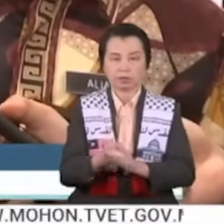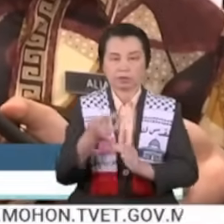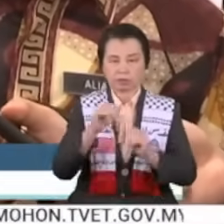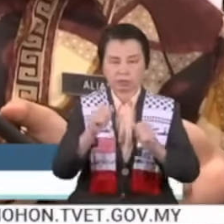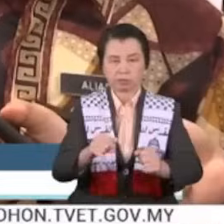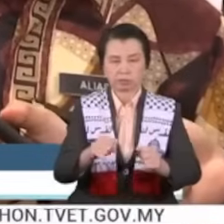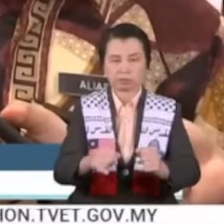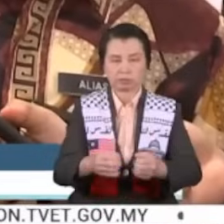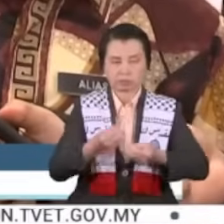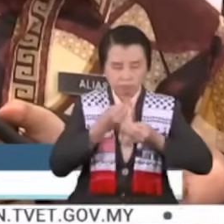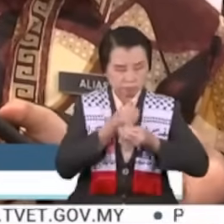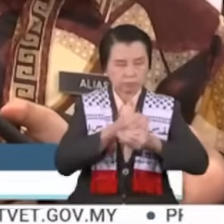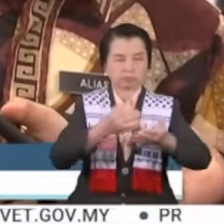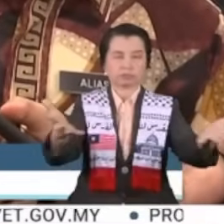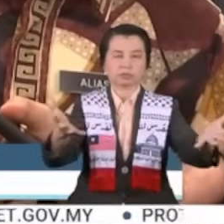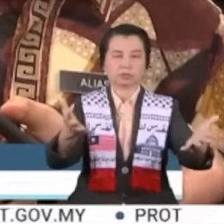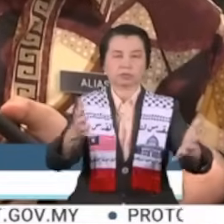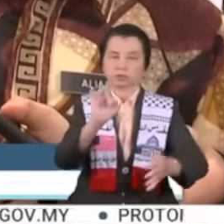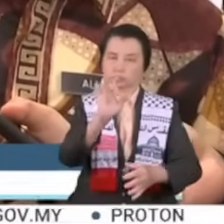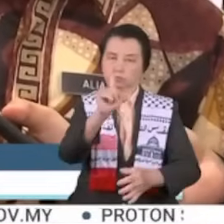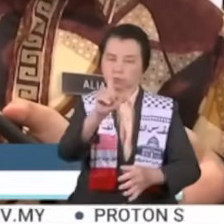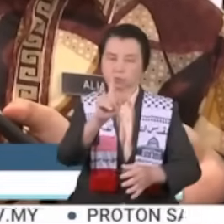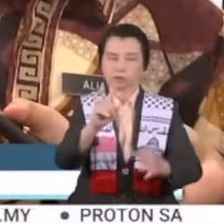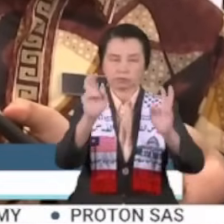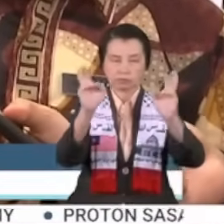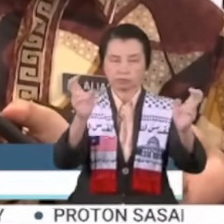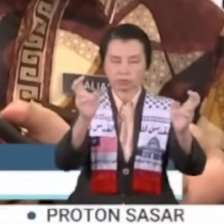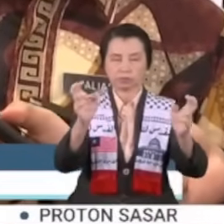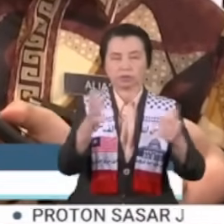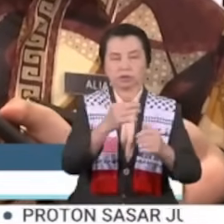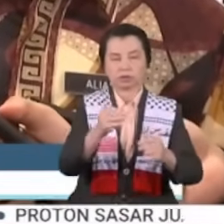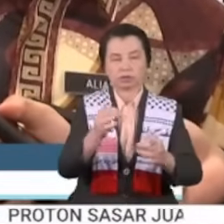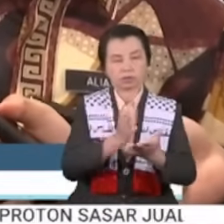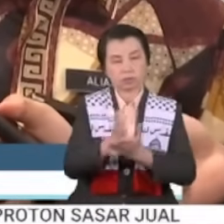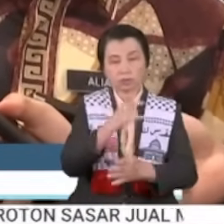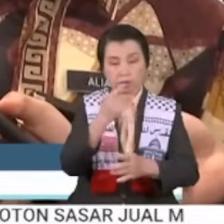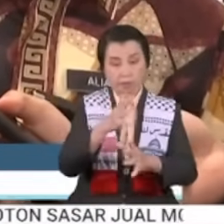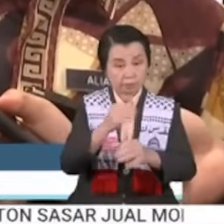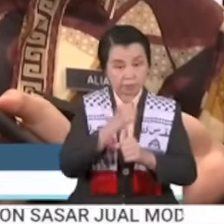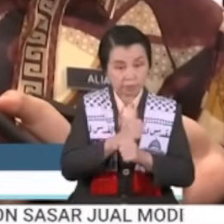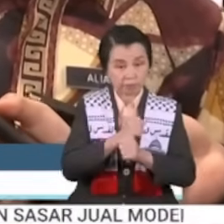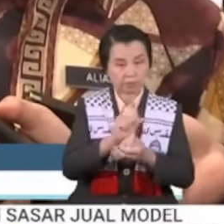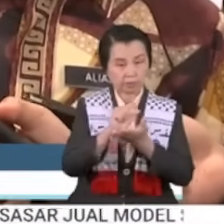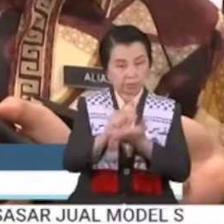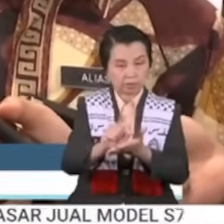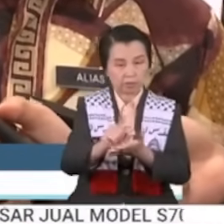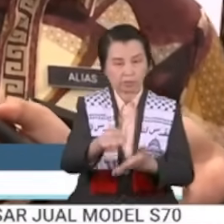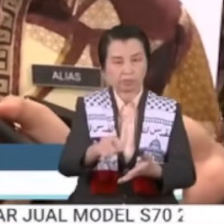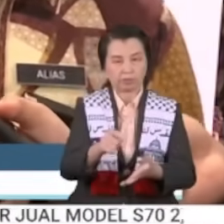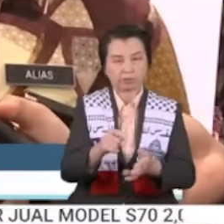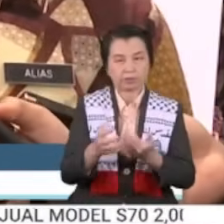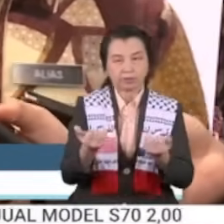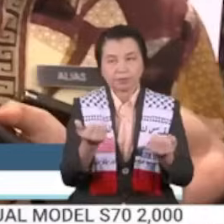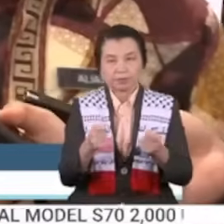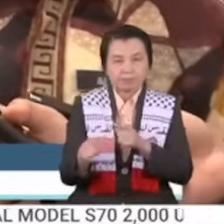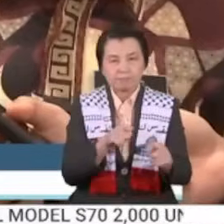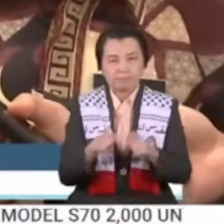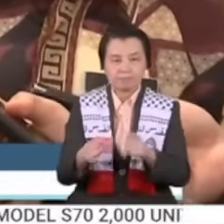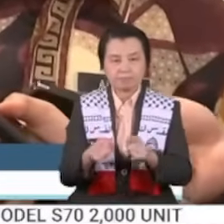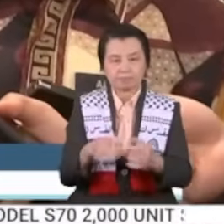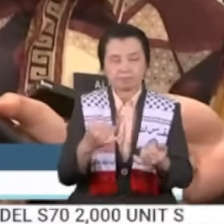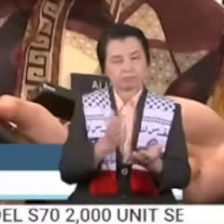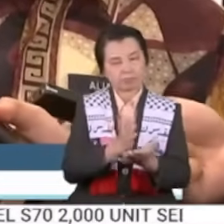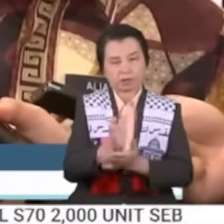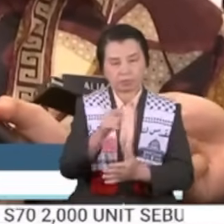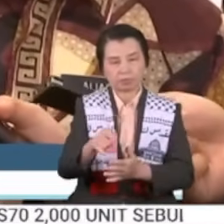kita boleh sebar luas satu-satu agenda tu secara tak langsung mana-mana yang dapat ni mereka jadi proud lah kan jadi secara